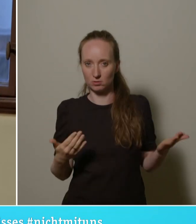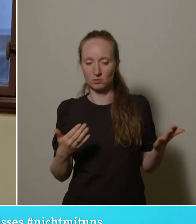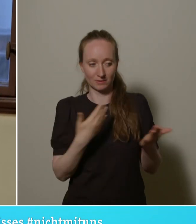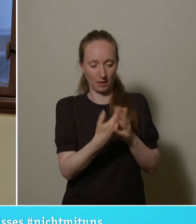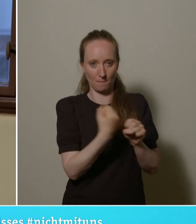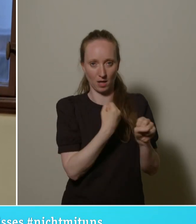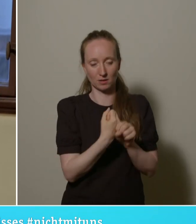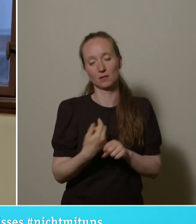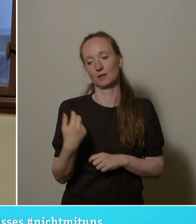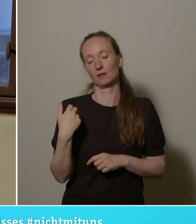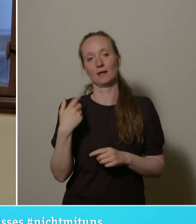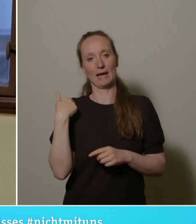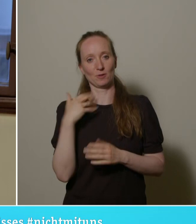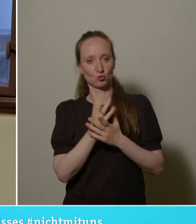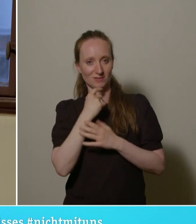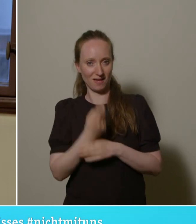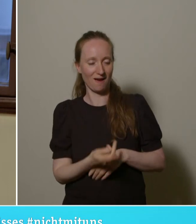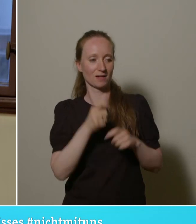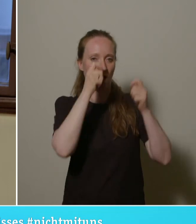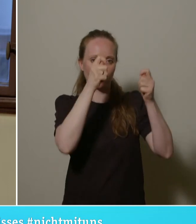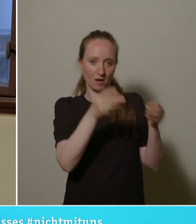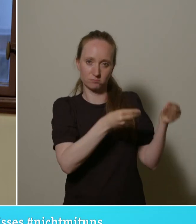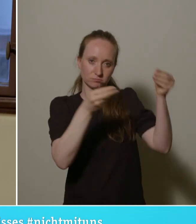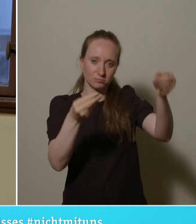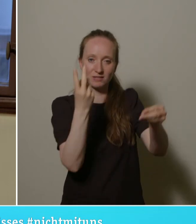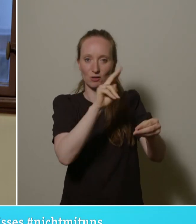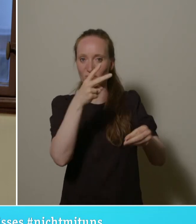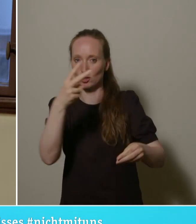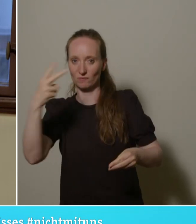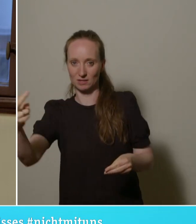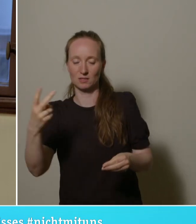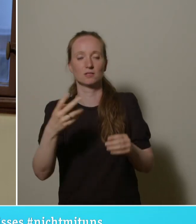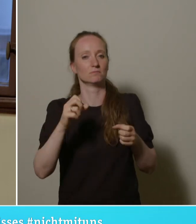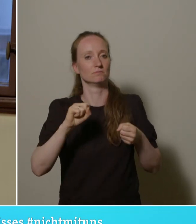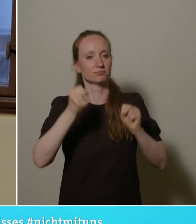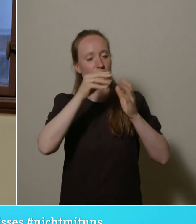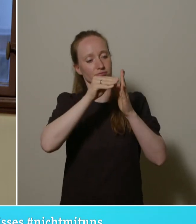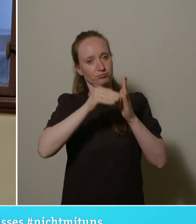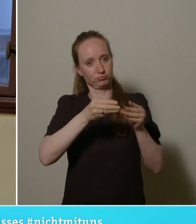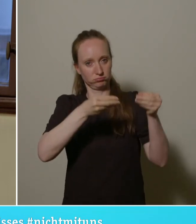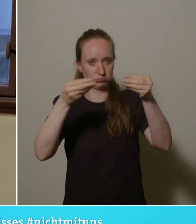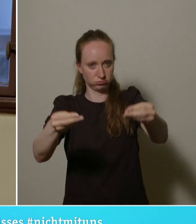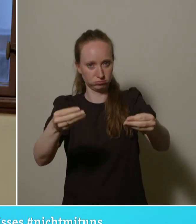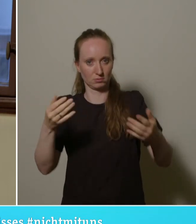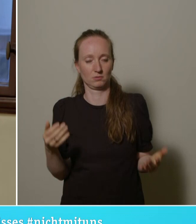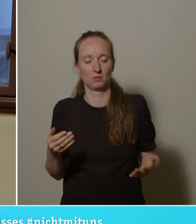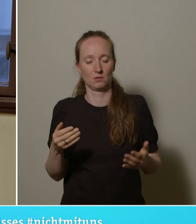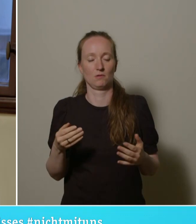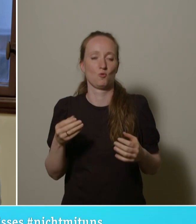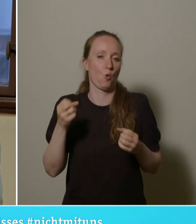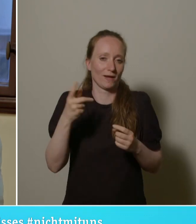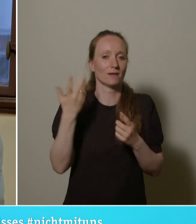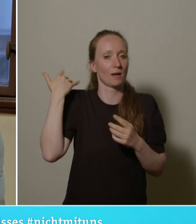angesprochen, 22 ist es auf den Weg gebracht worden. Es waren sicherlich andere Zeiten als heute. Aber ich möchte jetzt auch nicht inhaltlich auf diese